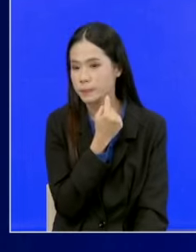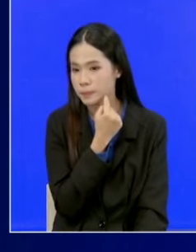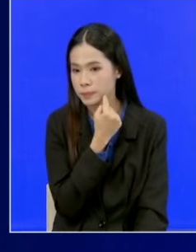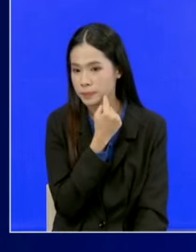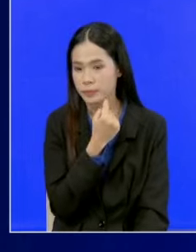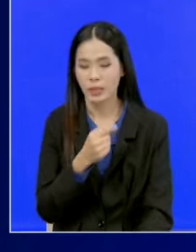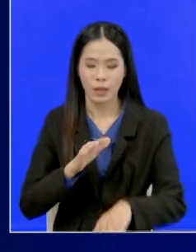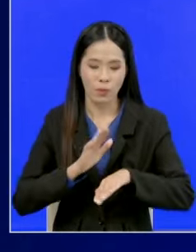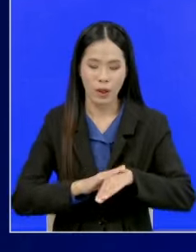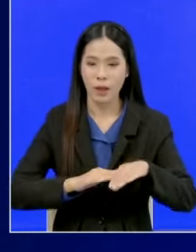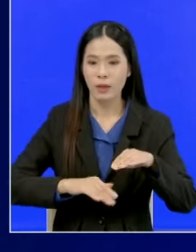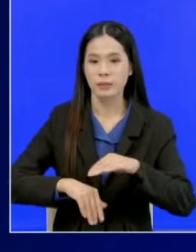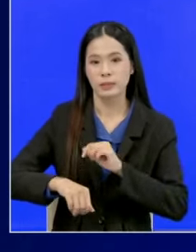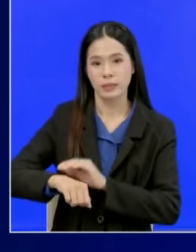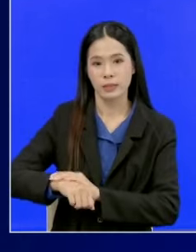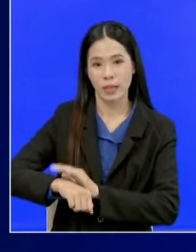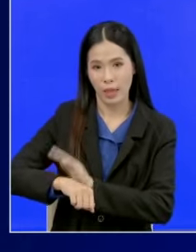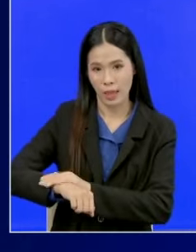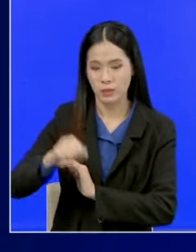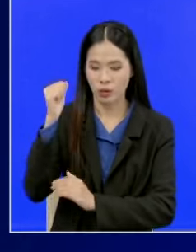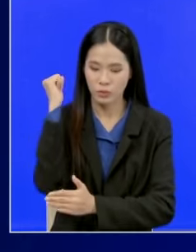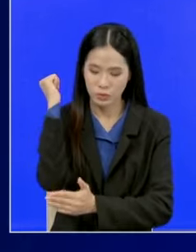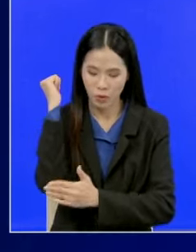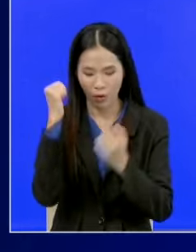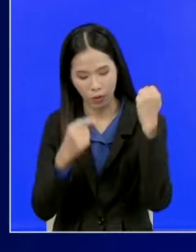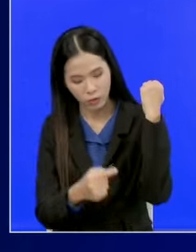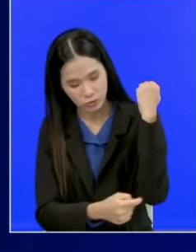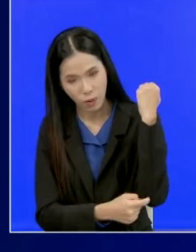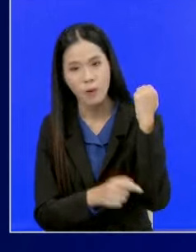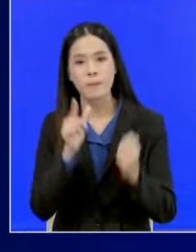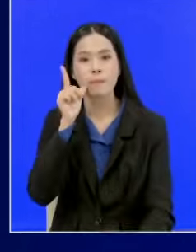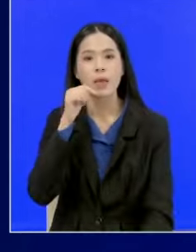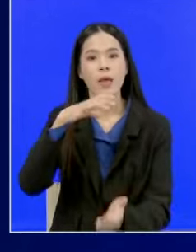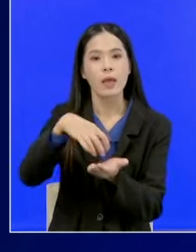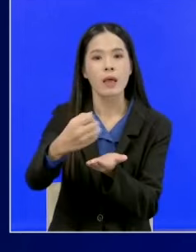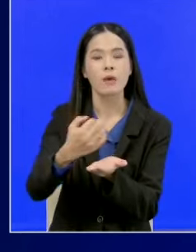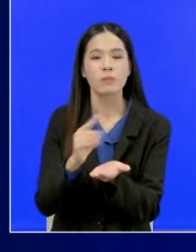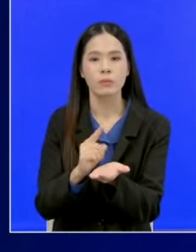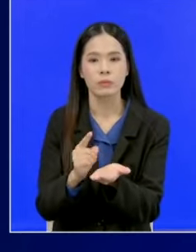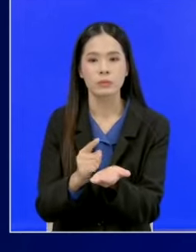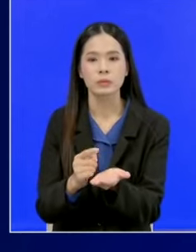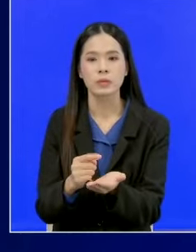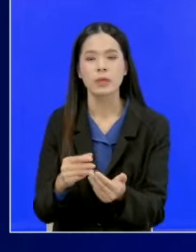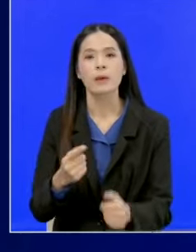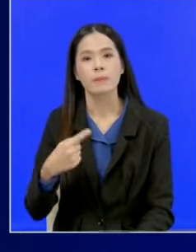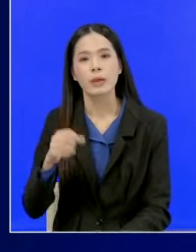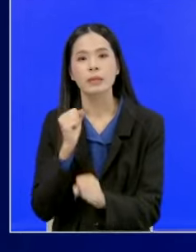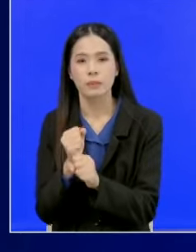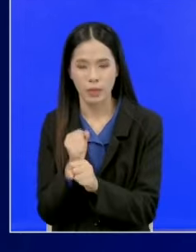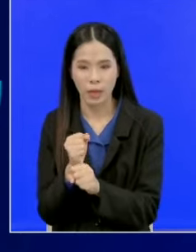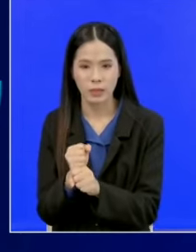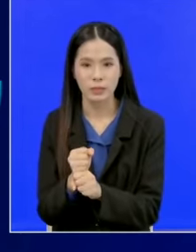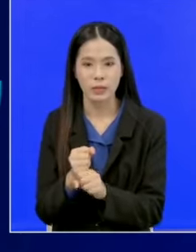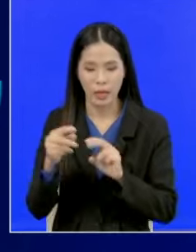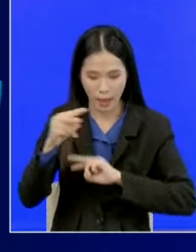ลังมือแขนขวาข้อศอกซ้ายข้อศอกขวาทีนี้คุณแม่เขาเล่าให้ฟังแบบนี้นะคะว่าคือด้วยความที่ต้องไปทำงานเขาก็เลย